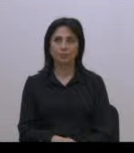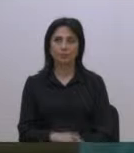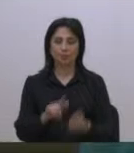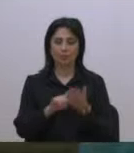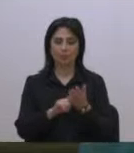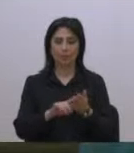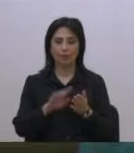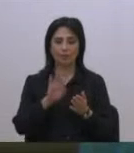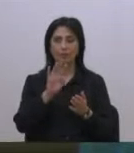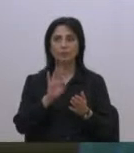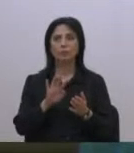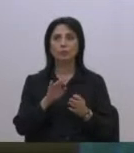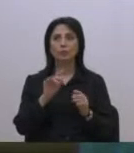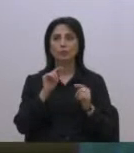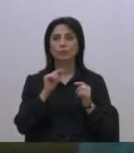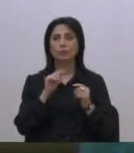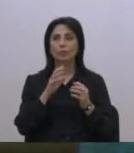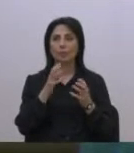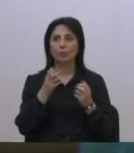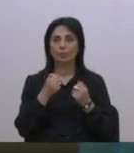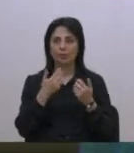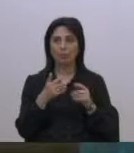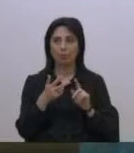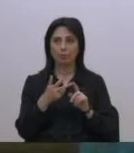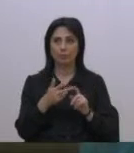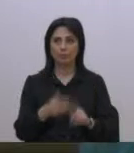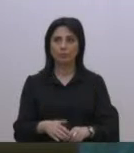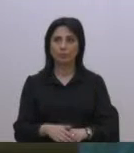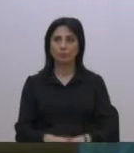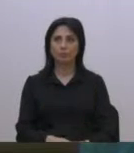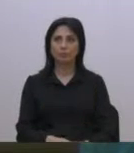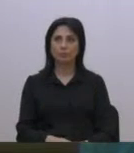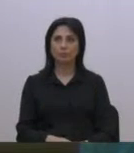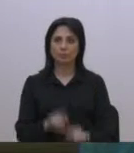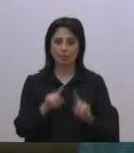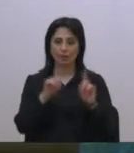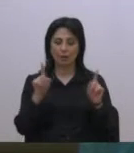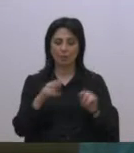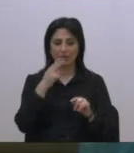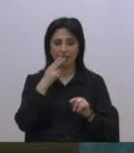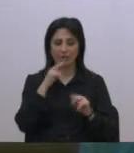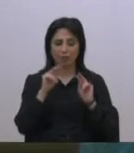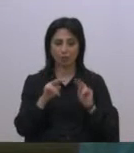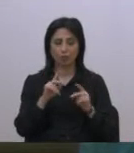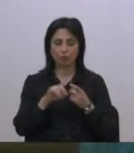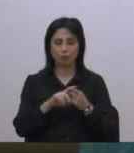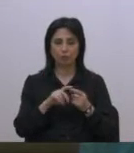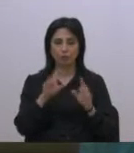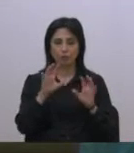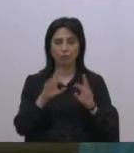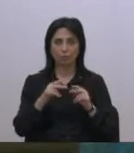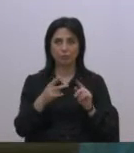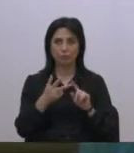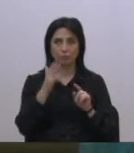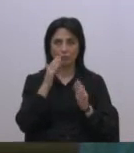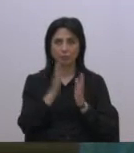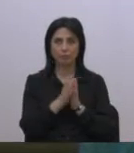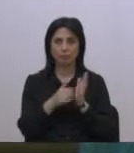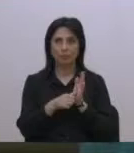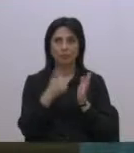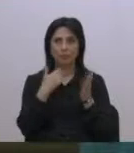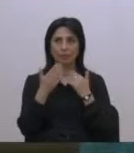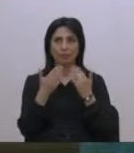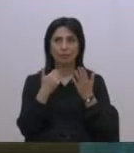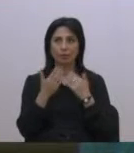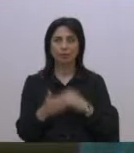სამა 13 მომხრე, ორი წინააღმდეგი, კანონი მესამე მოსმენით მიღებული. ამავე პაკეტში თამბაქოს კონტროლის შესახებ კანონის ცვლილება მესამე მოსმენით ხო ჩართოთ